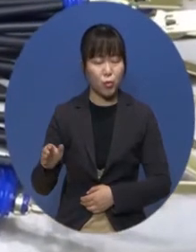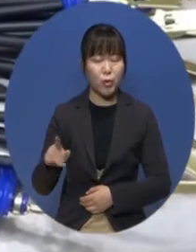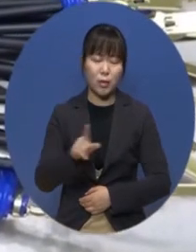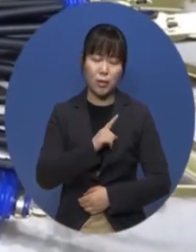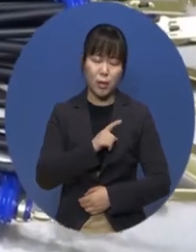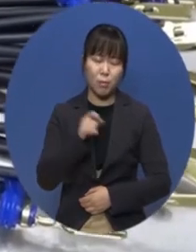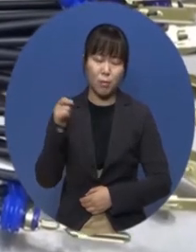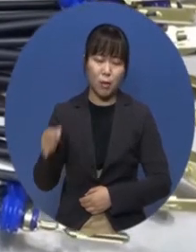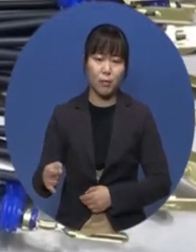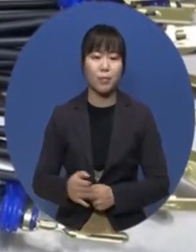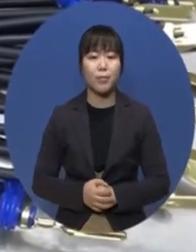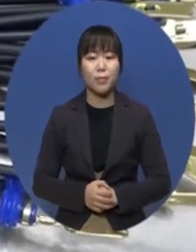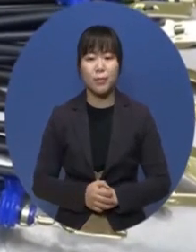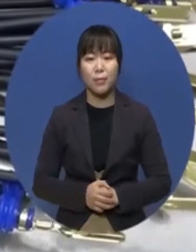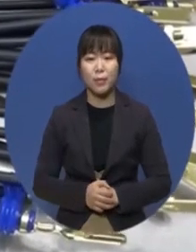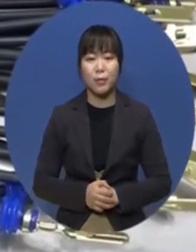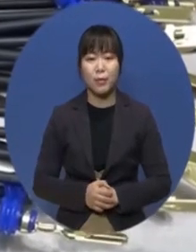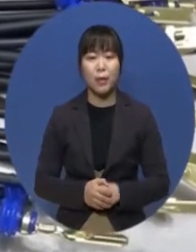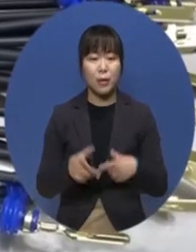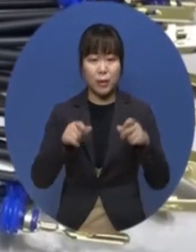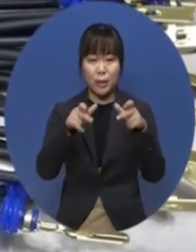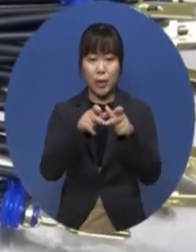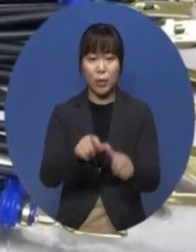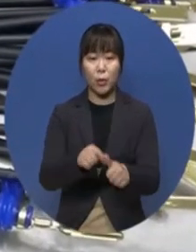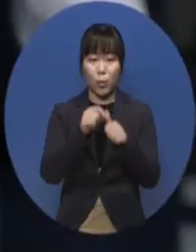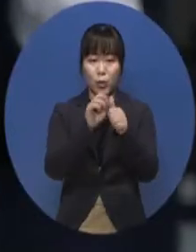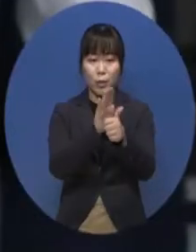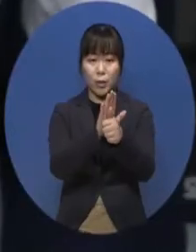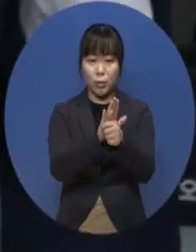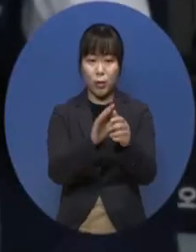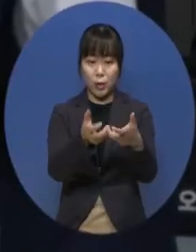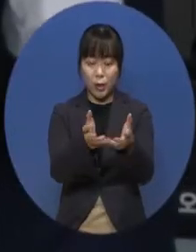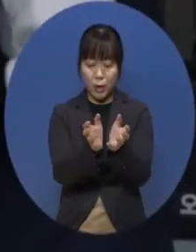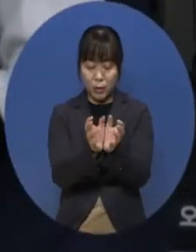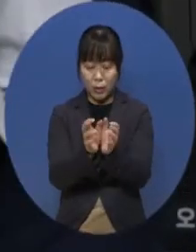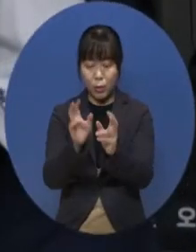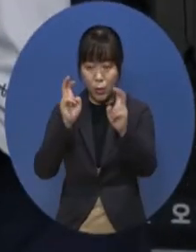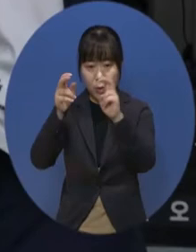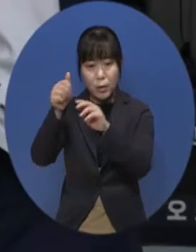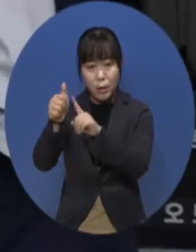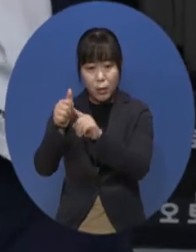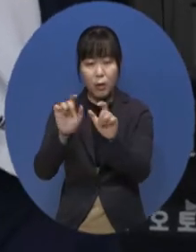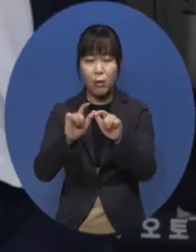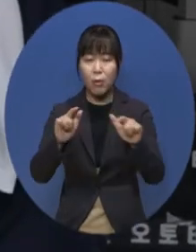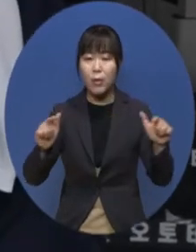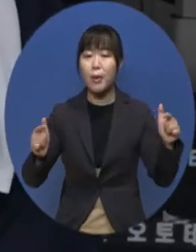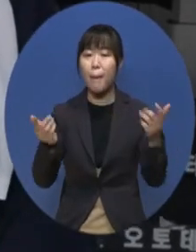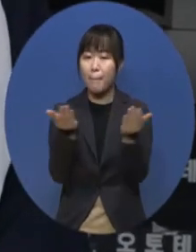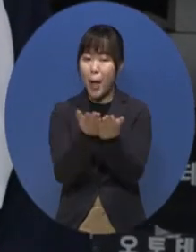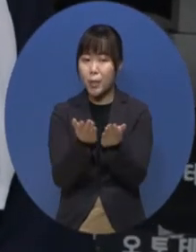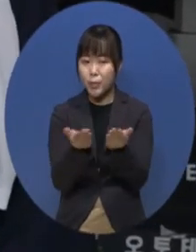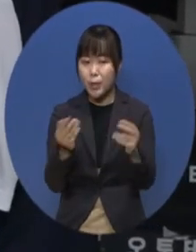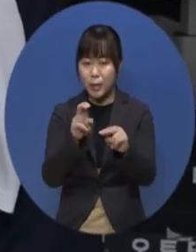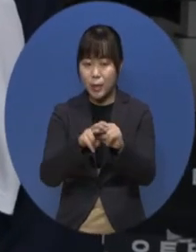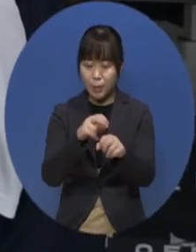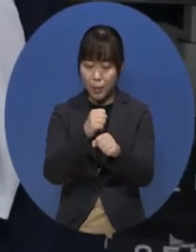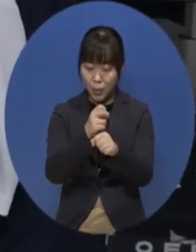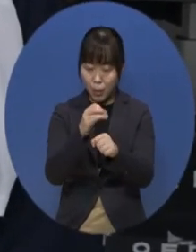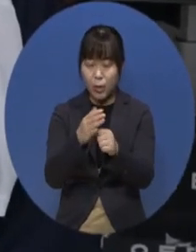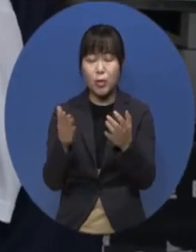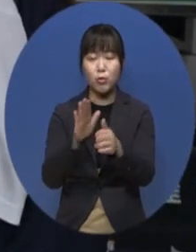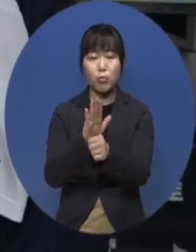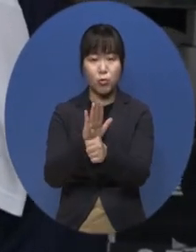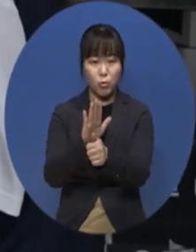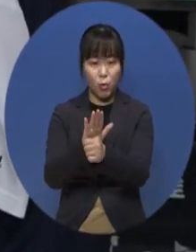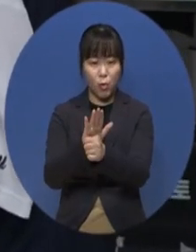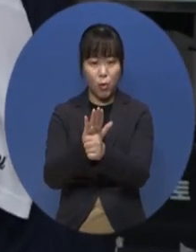가장 낮습니다. 이에 대해 장애인 고용지원단은 사업주들이 다양한 장애인 맞춤형 일자리 창출과 취업지원